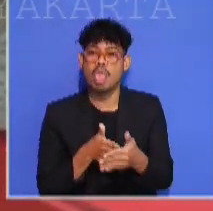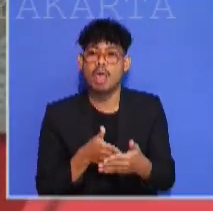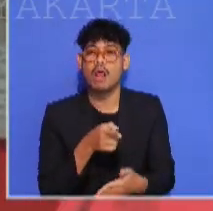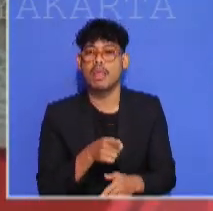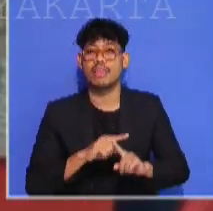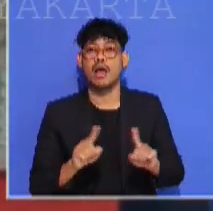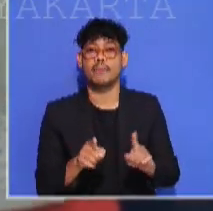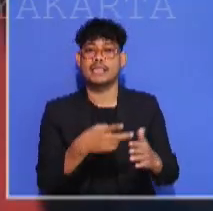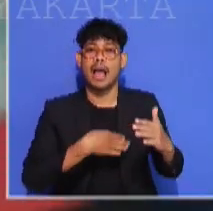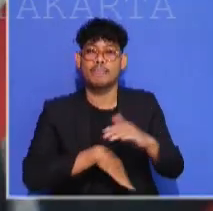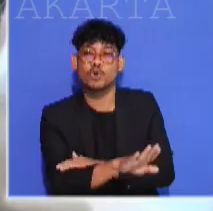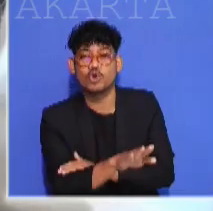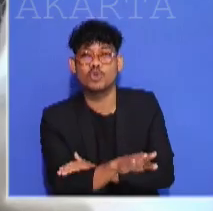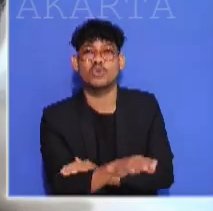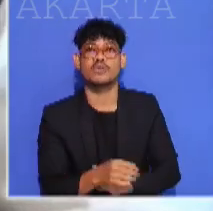kabur.